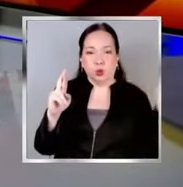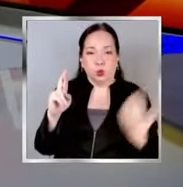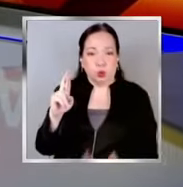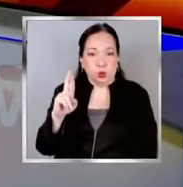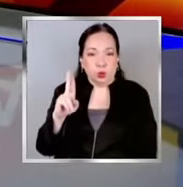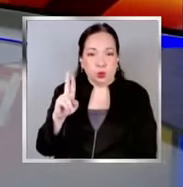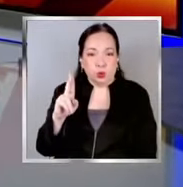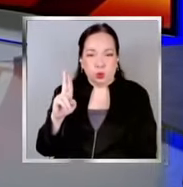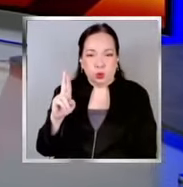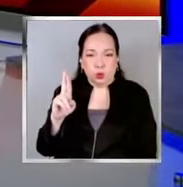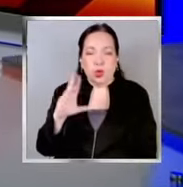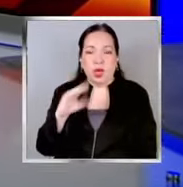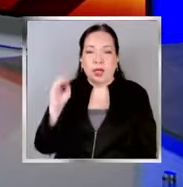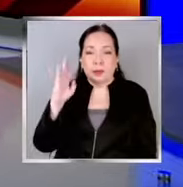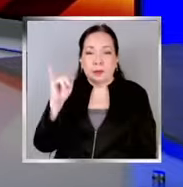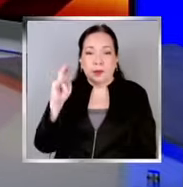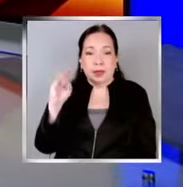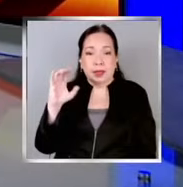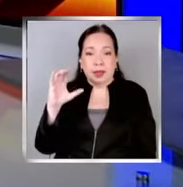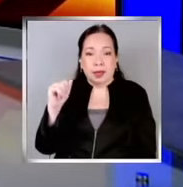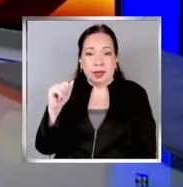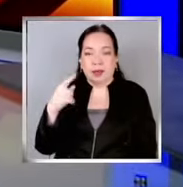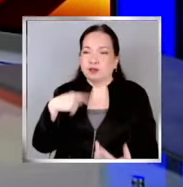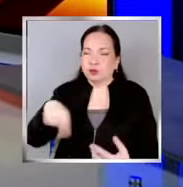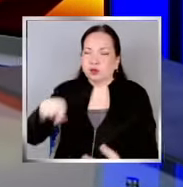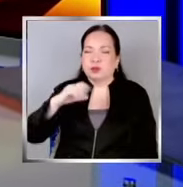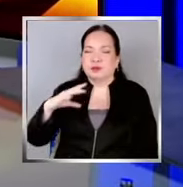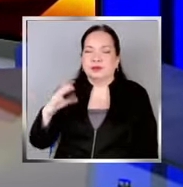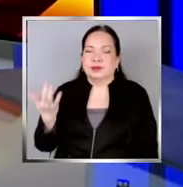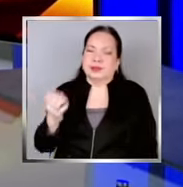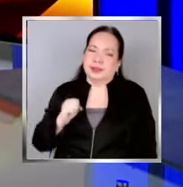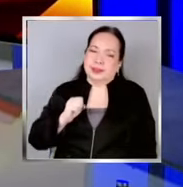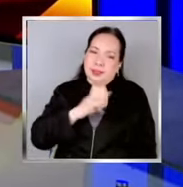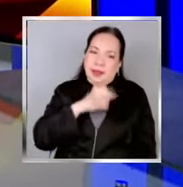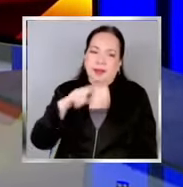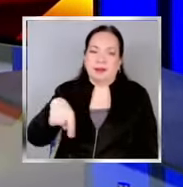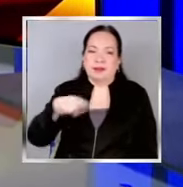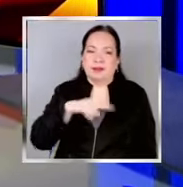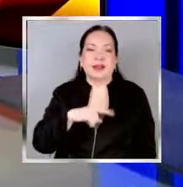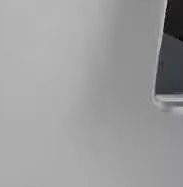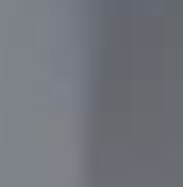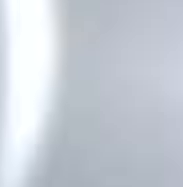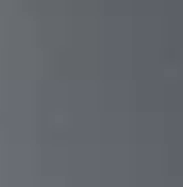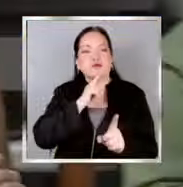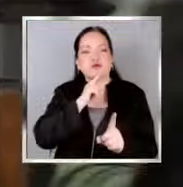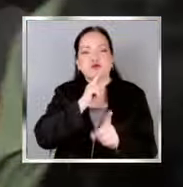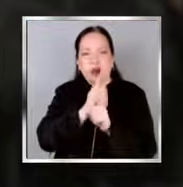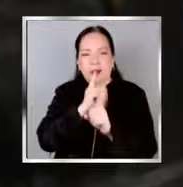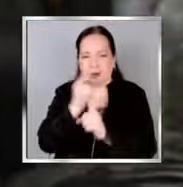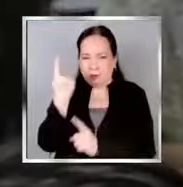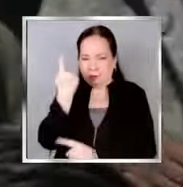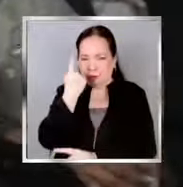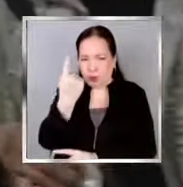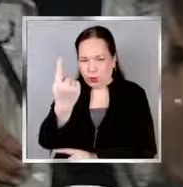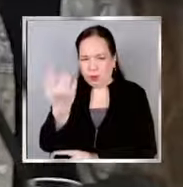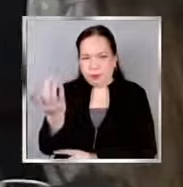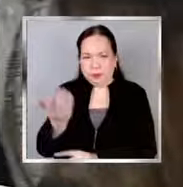crew ng The Right One. Ang ilang ganap sa masayang get-together, ichichika ni Aubrey Katampel.